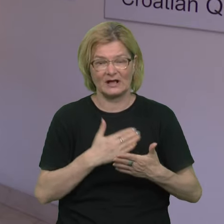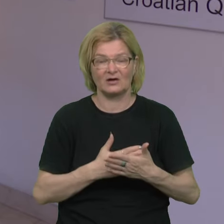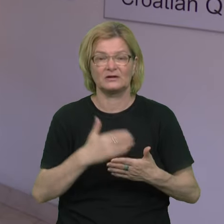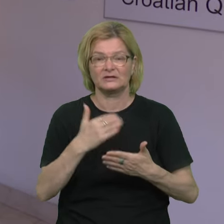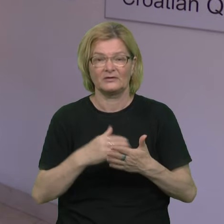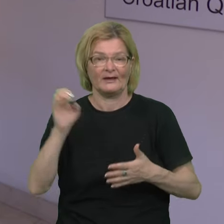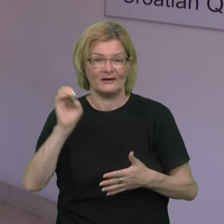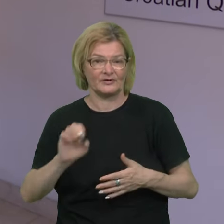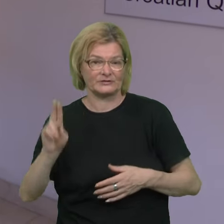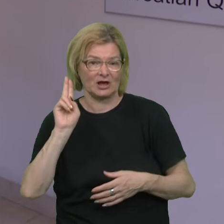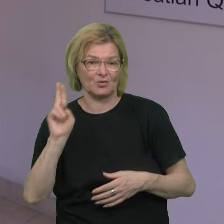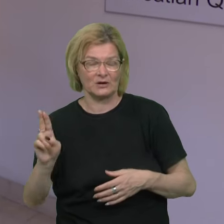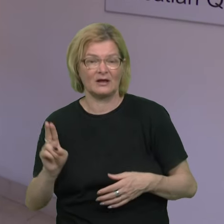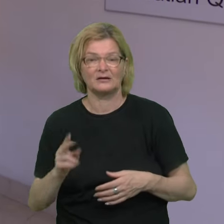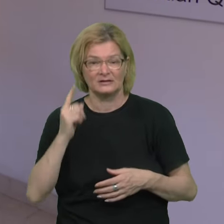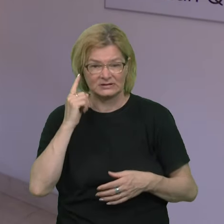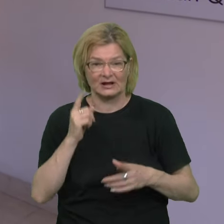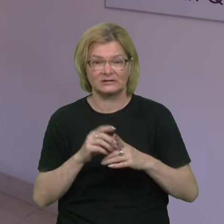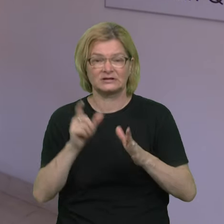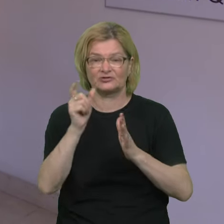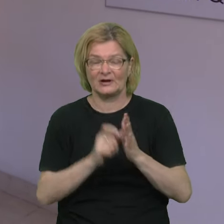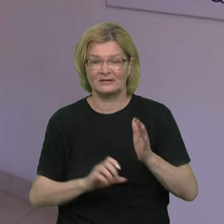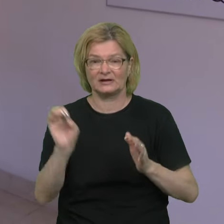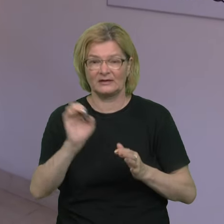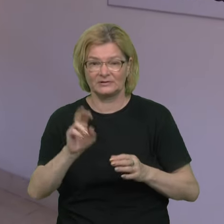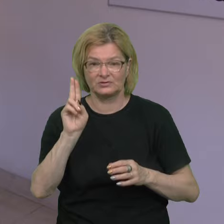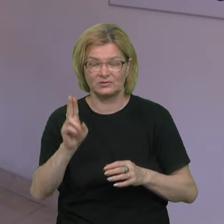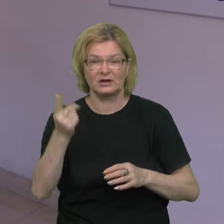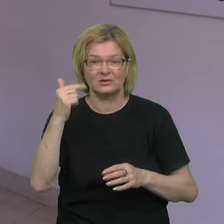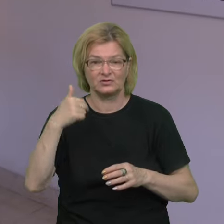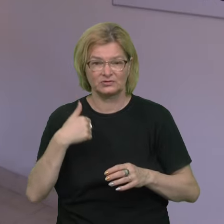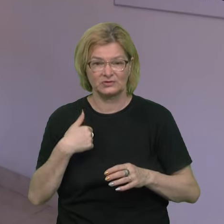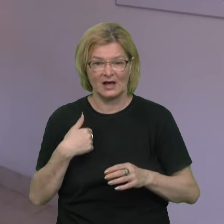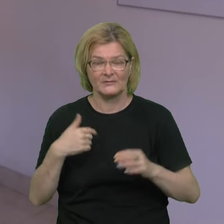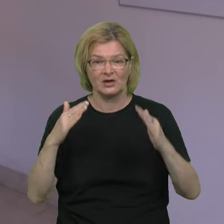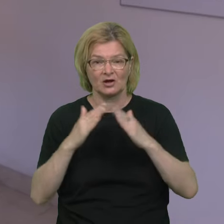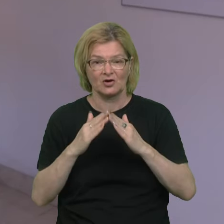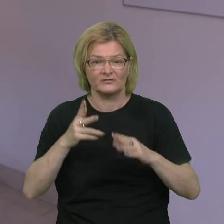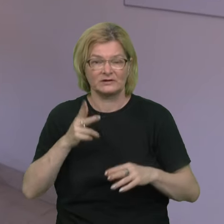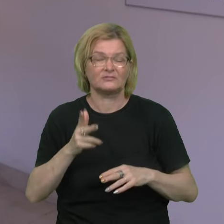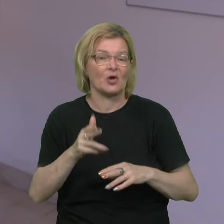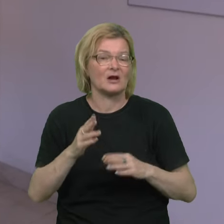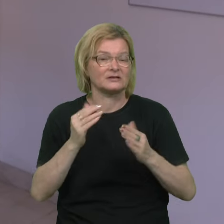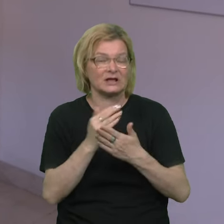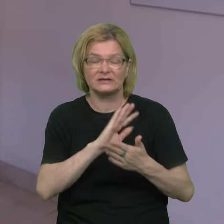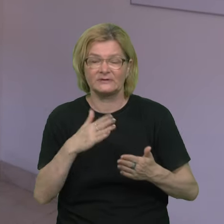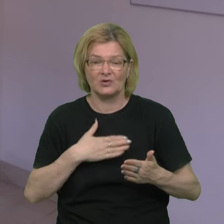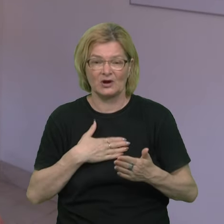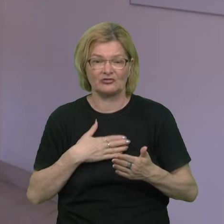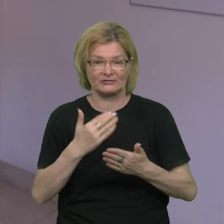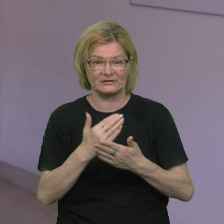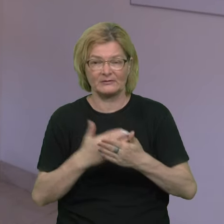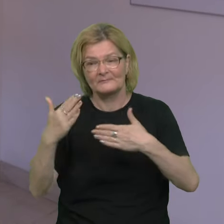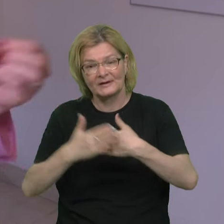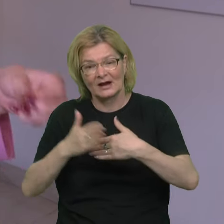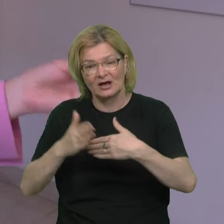naše zakone zakonima Evropske unije, znate da smo članica Evropske unije i oni su nama krovni zakoni i mi sve